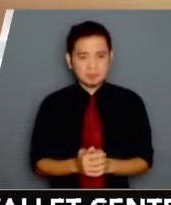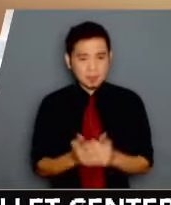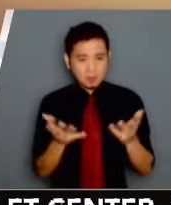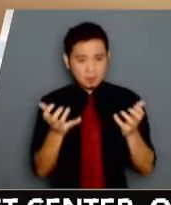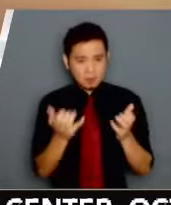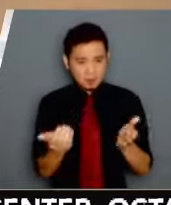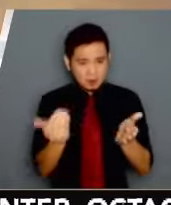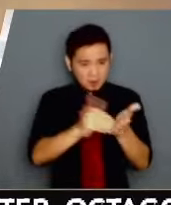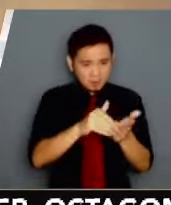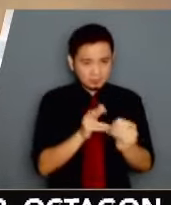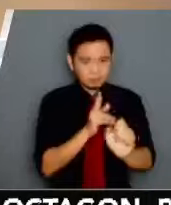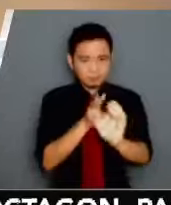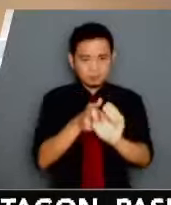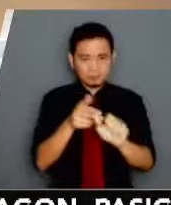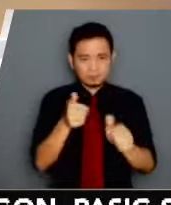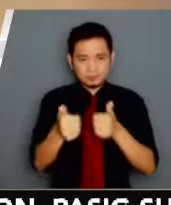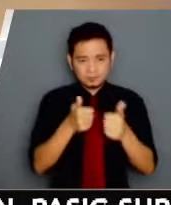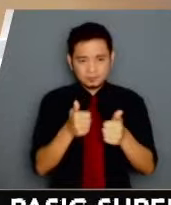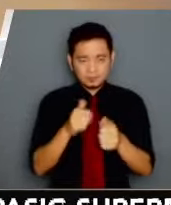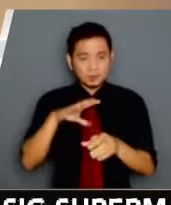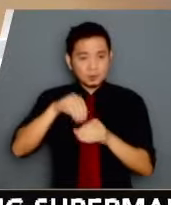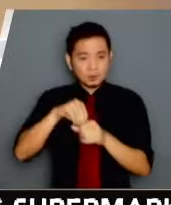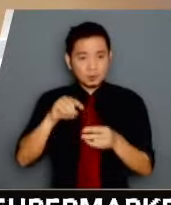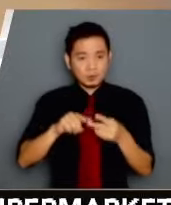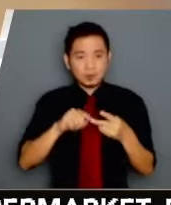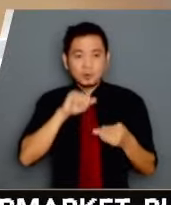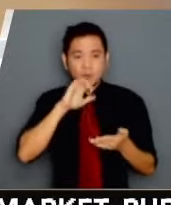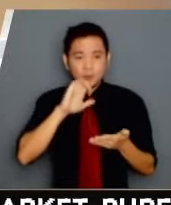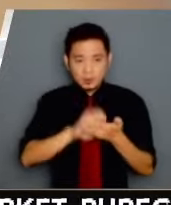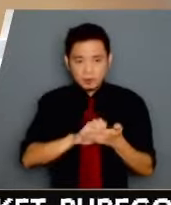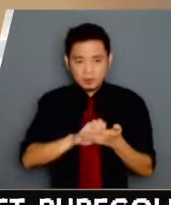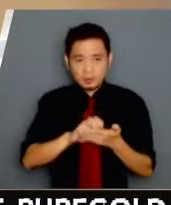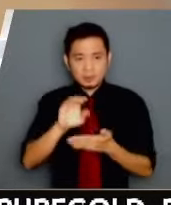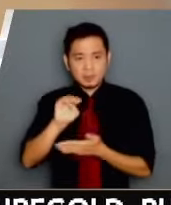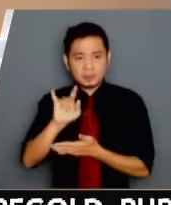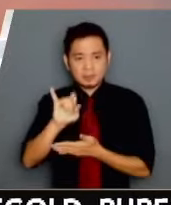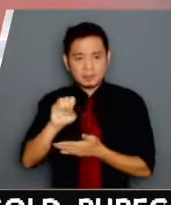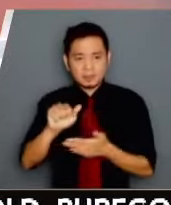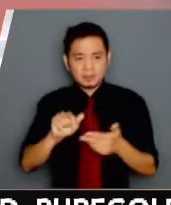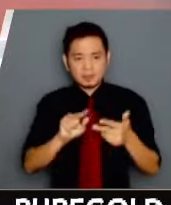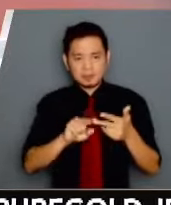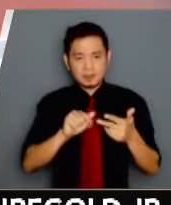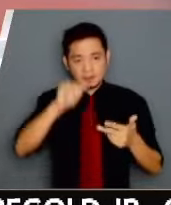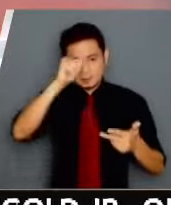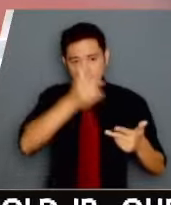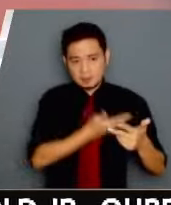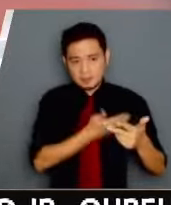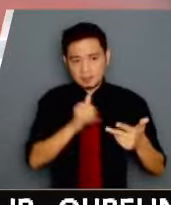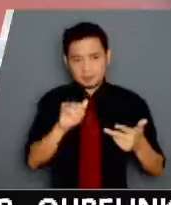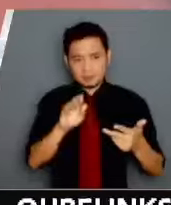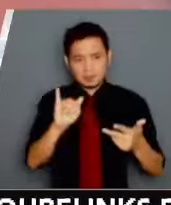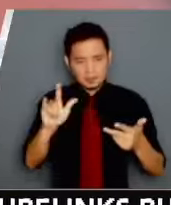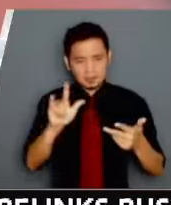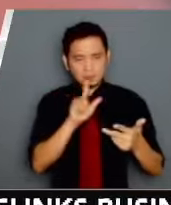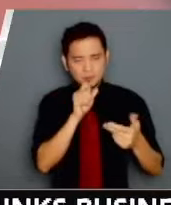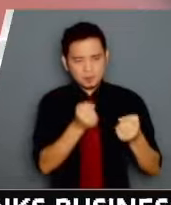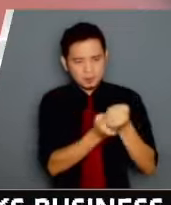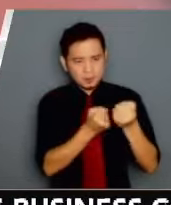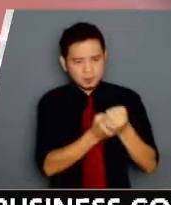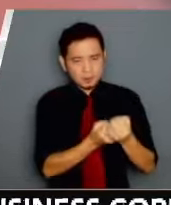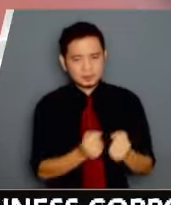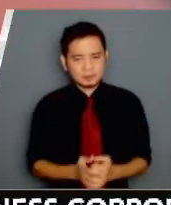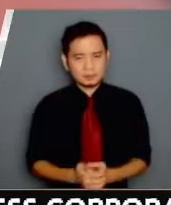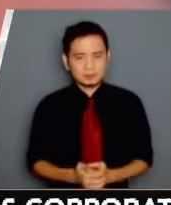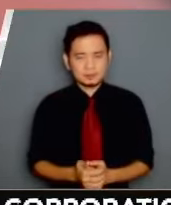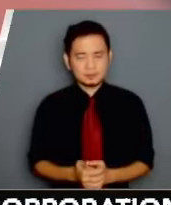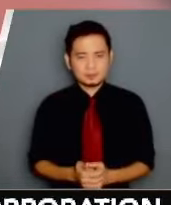event ang kanyang asawa na si Melissa Goheng at kanilang anak na si Ezren na full support sa kanyang success. Binati rin siya ng ilang kapuso